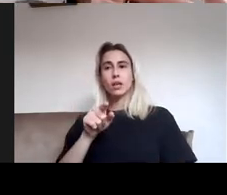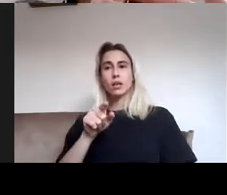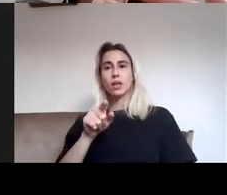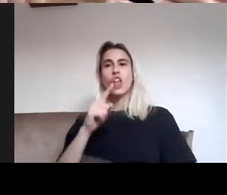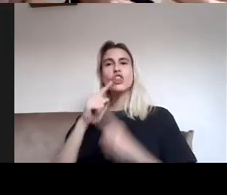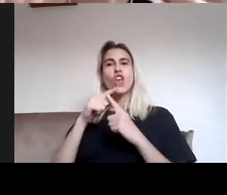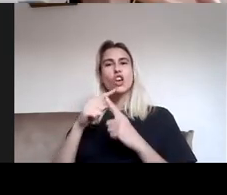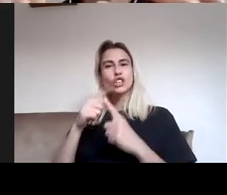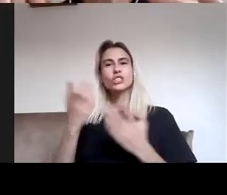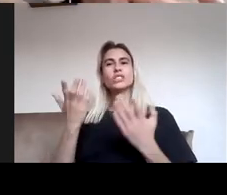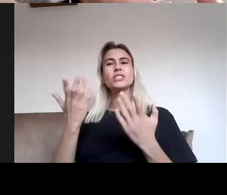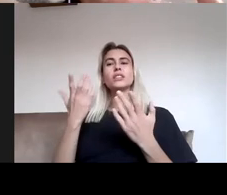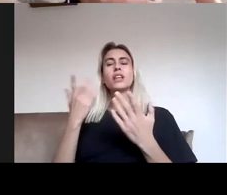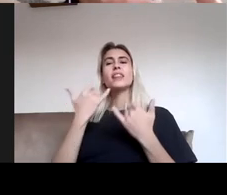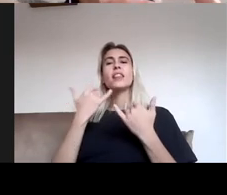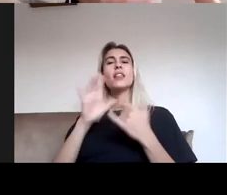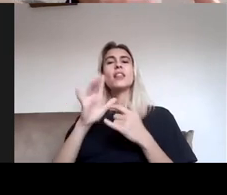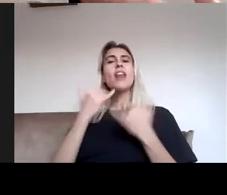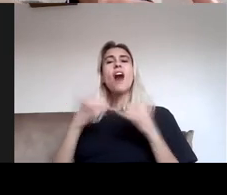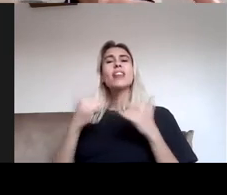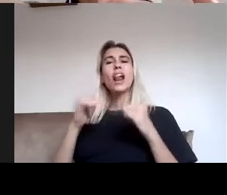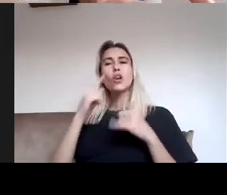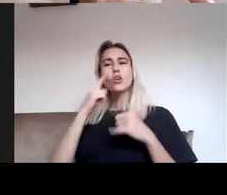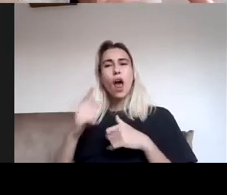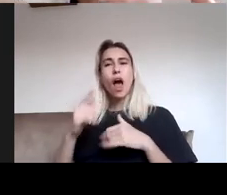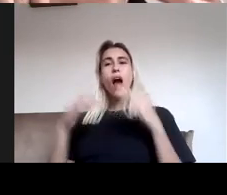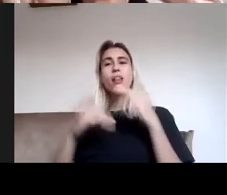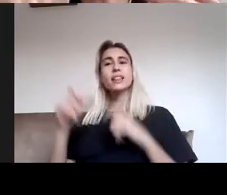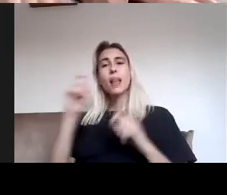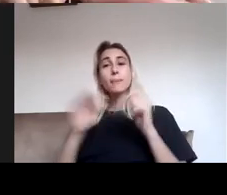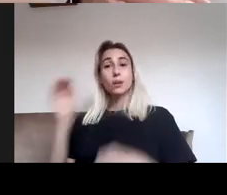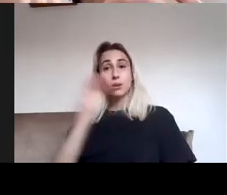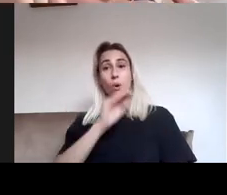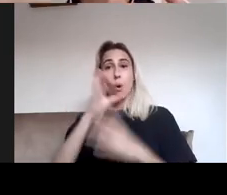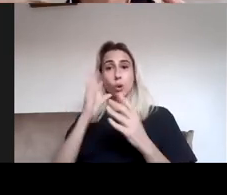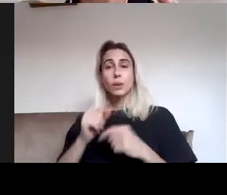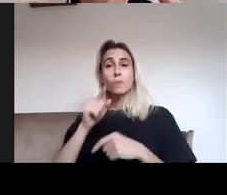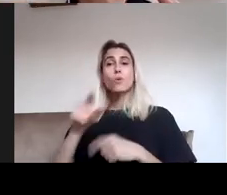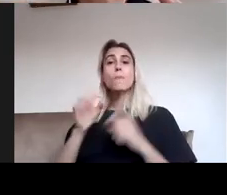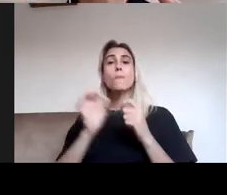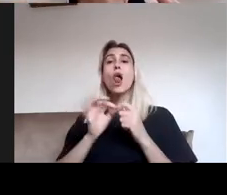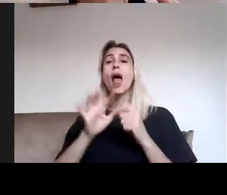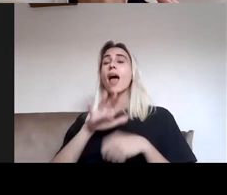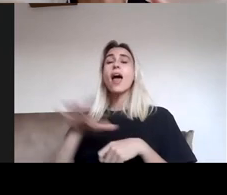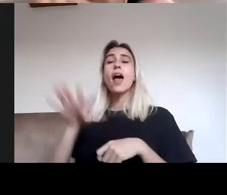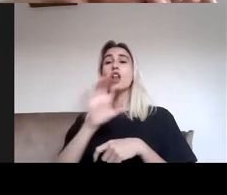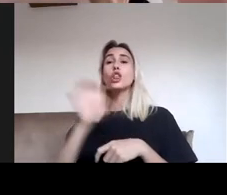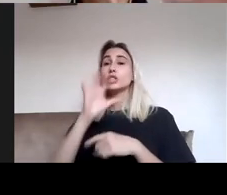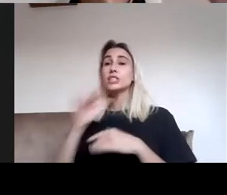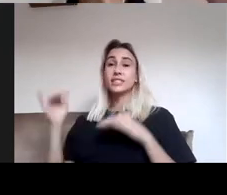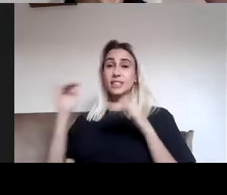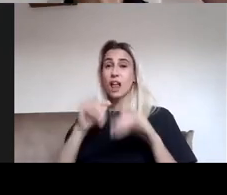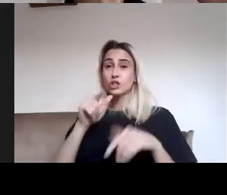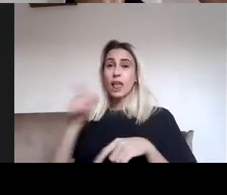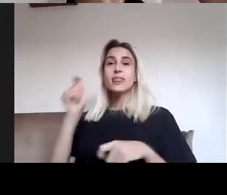taşıma modlarınızda, tatil bölgelerindeki altyapılarda çok iyi kurarsanız bu bölgeye gelecek olan turistlerinizin de